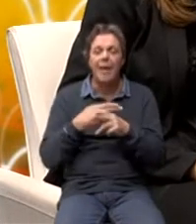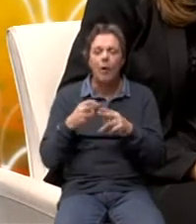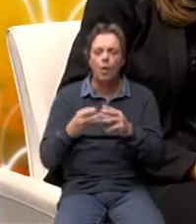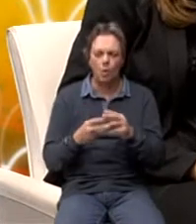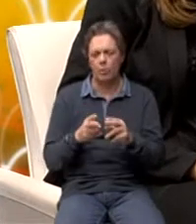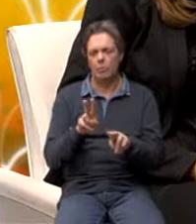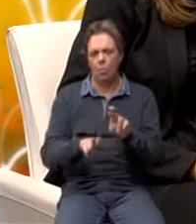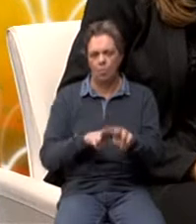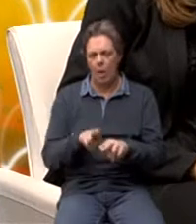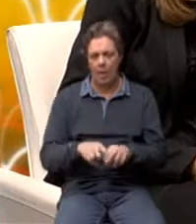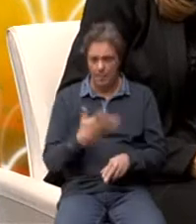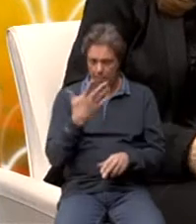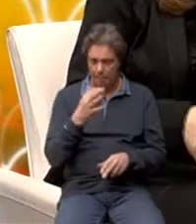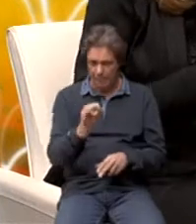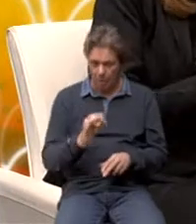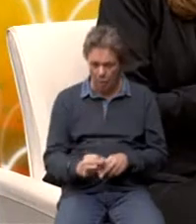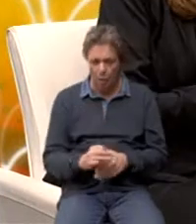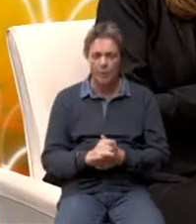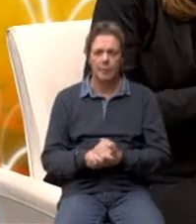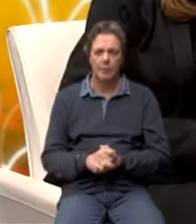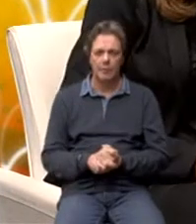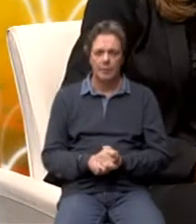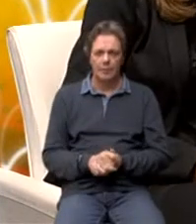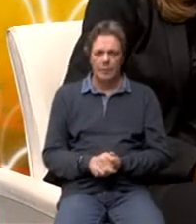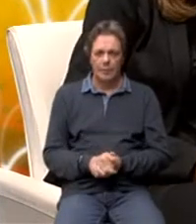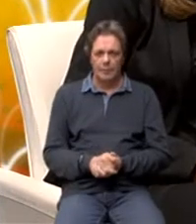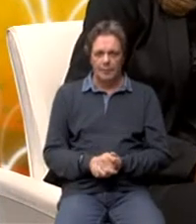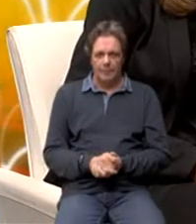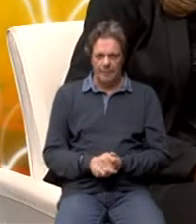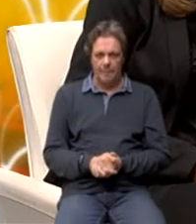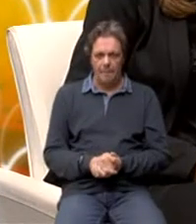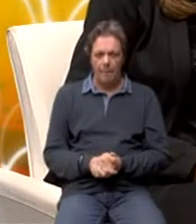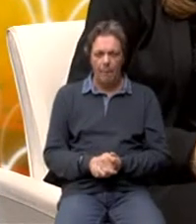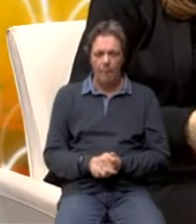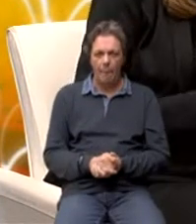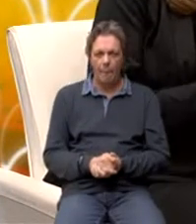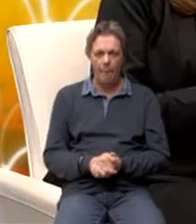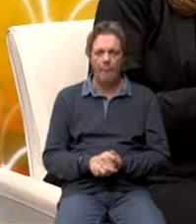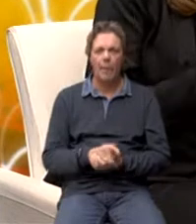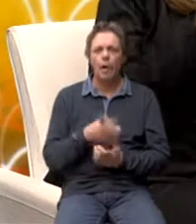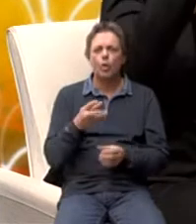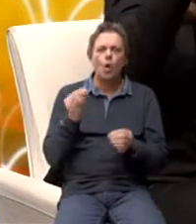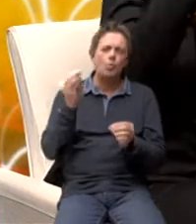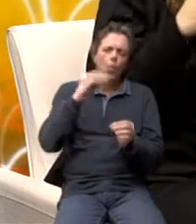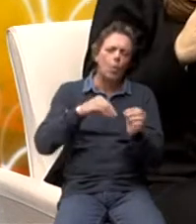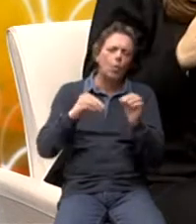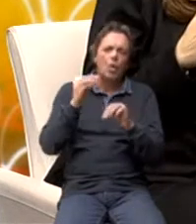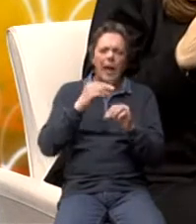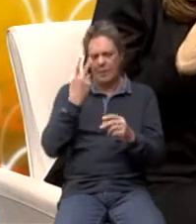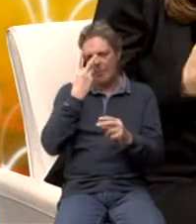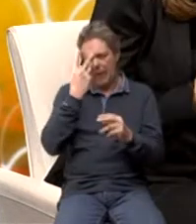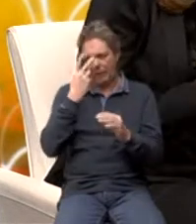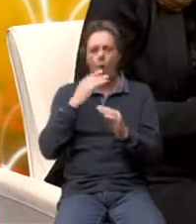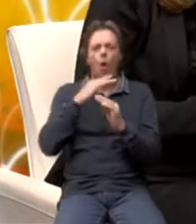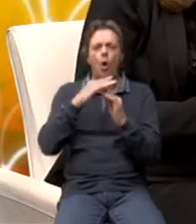uzgoja. Onih 5%, evo i ovaj gospodin je tako je rekao, to su oni dodaci, ograničeni popis